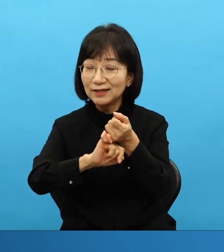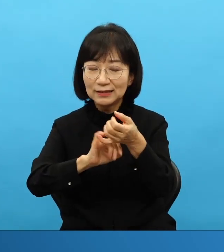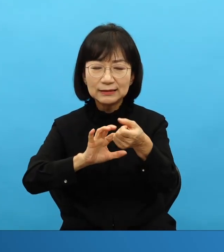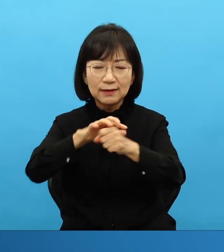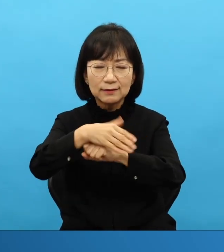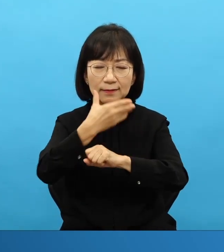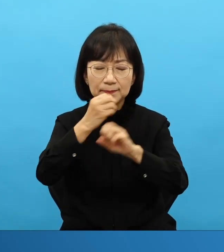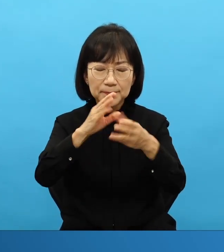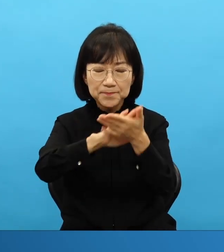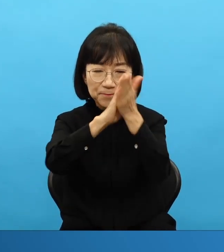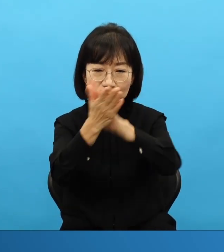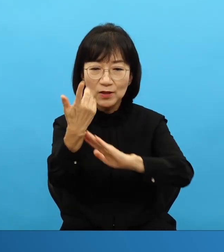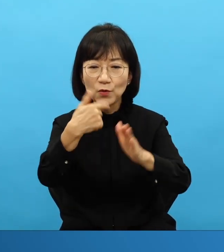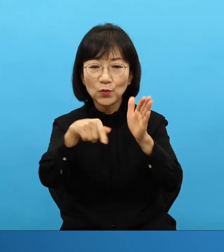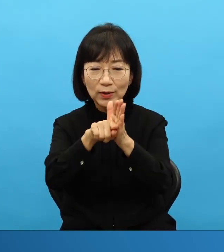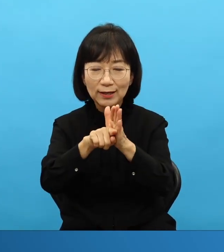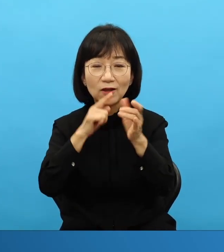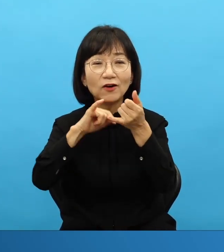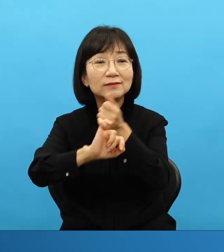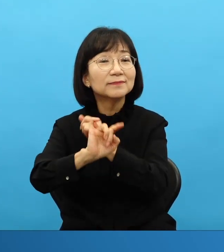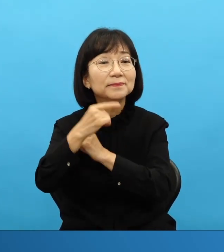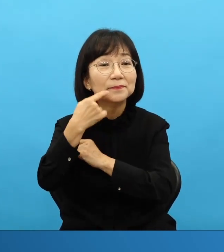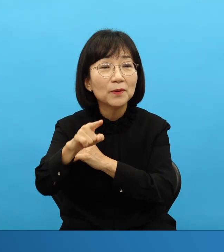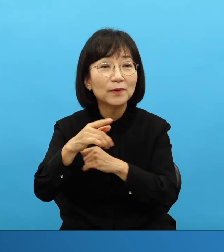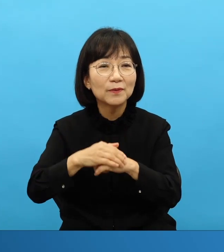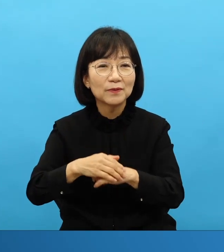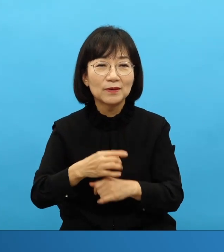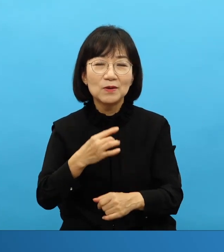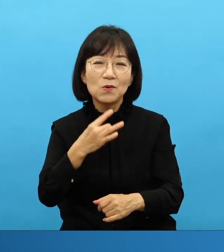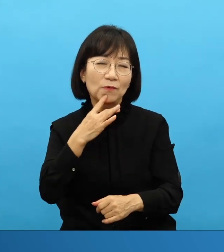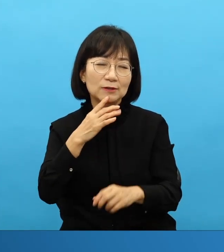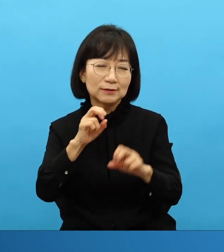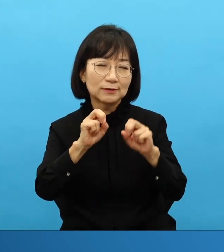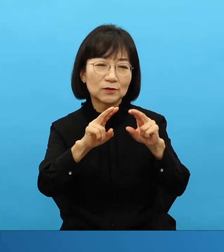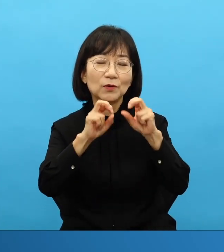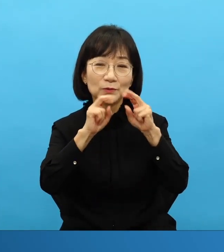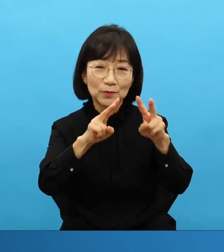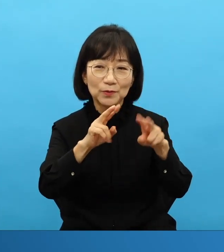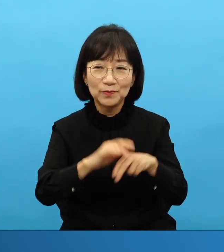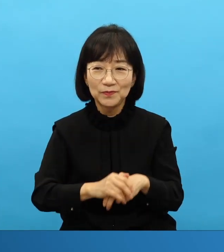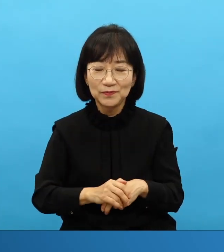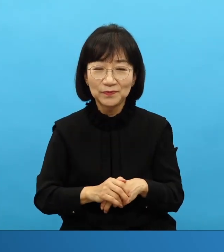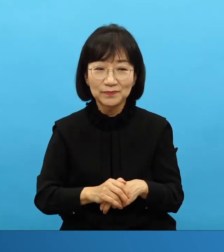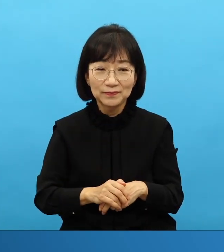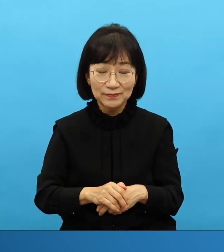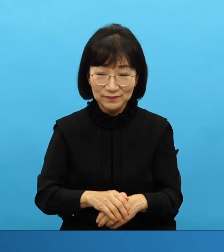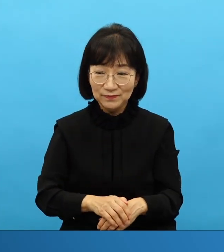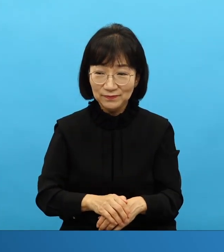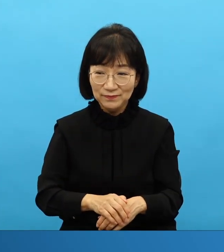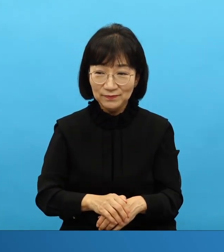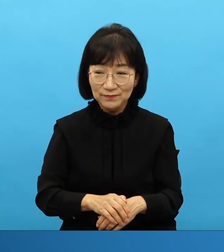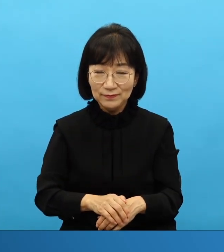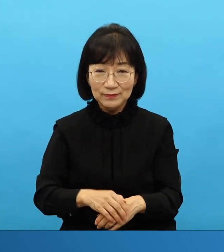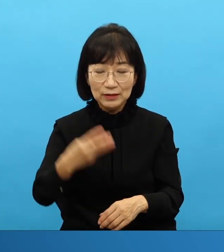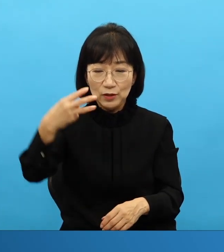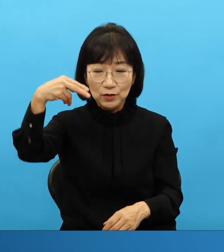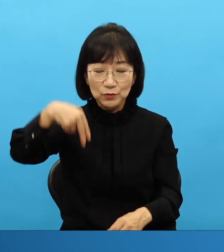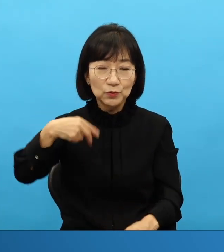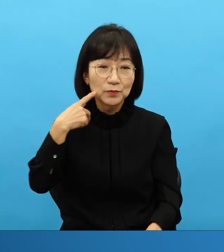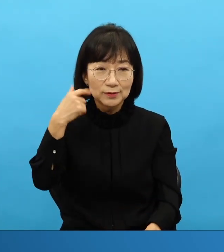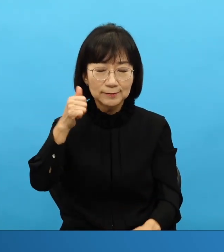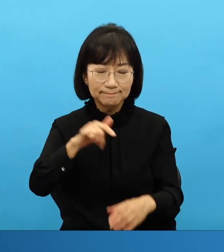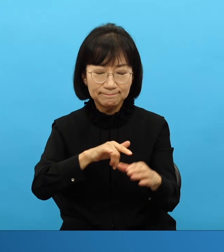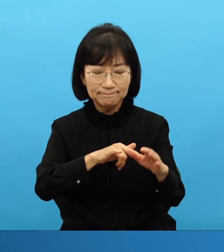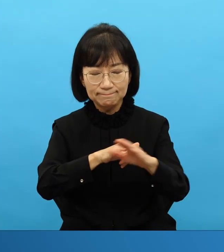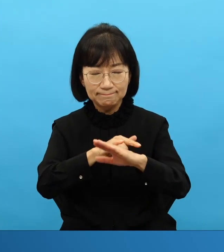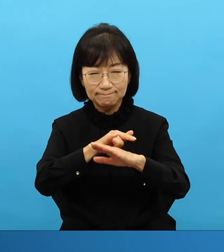唯独宣教。 오촌 종족을 향해서 우리 당회자 목사님이 가셔서 말씀 선포하고 오셨어요. 我们堂会长牧师向着5000族群